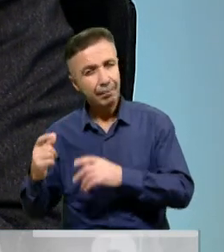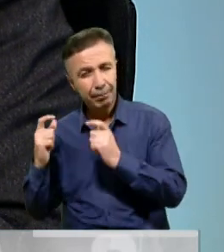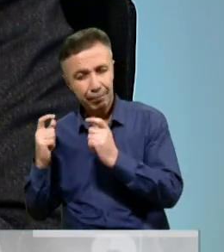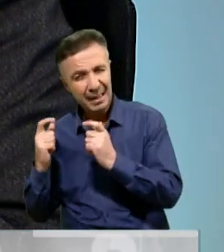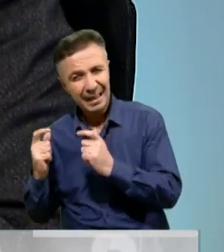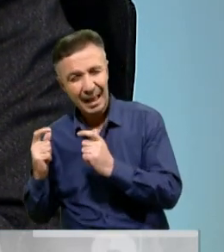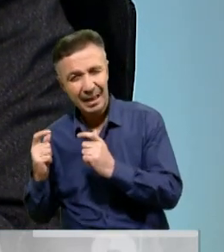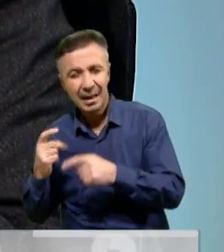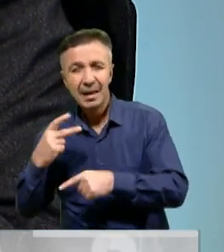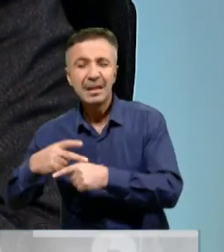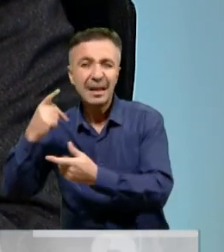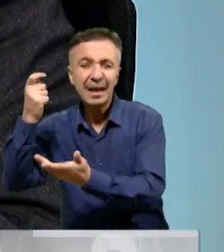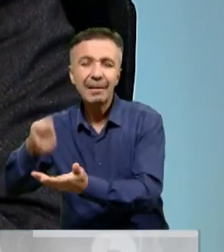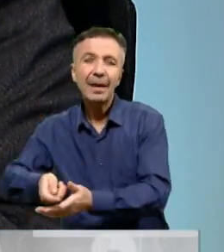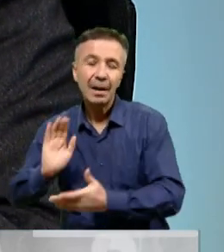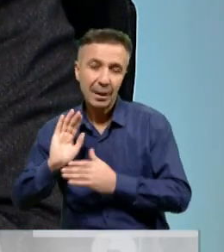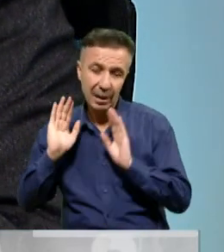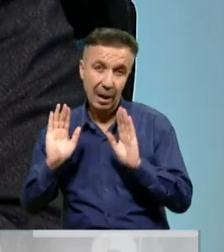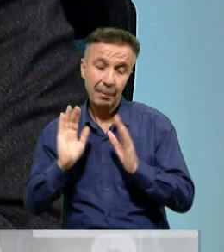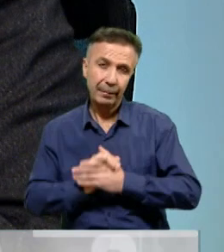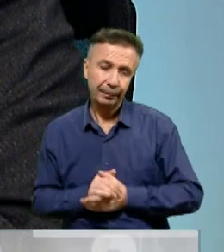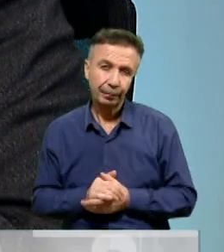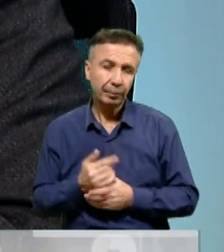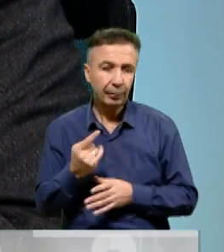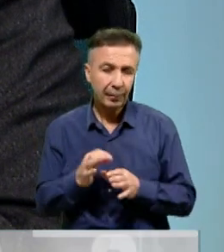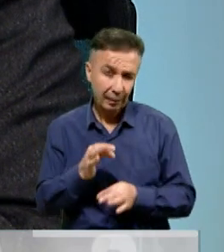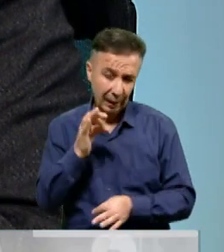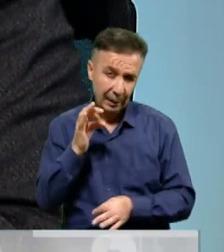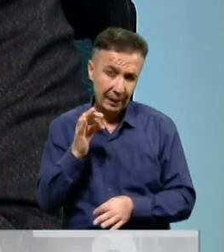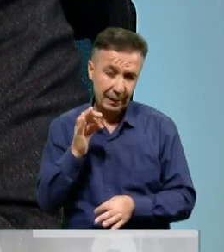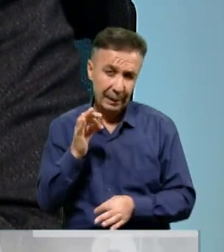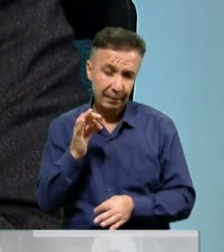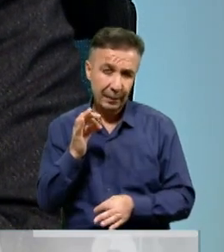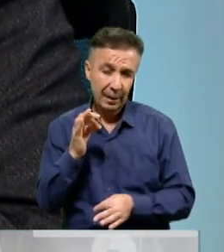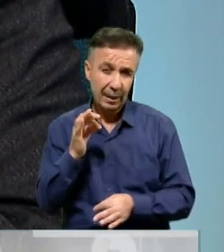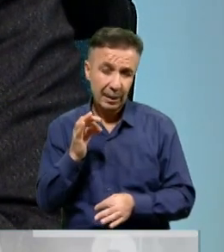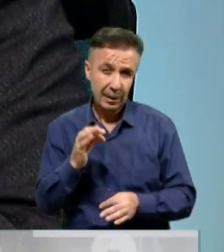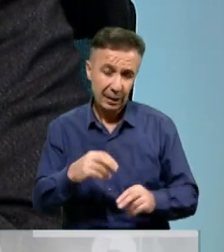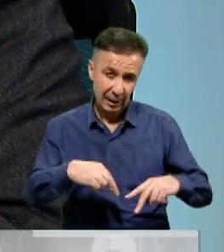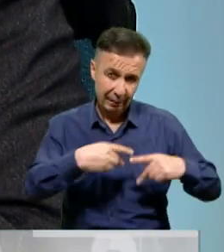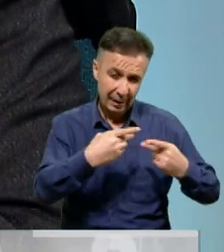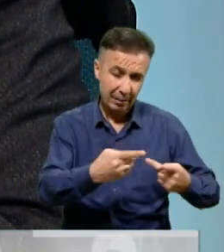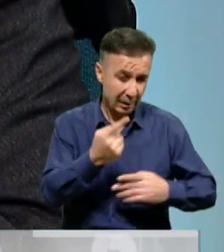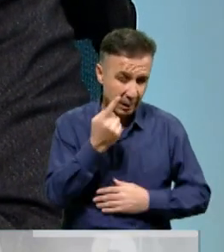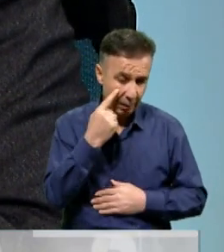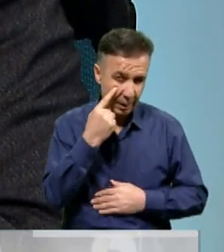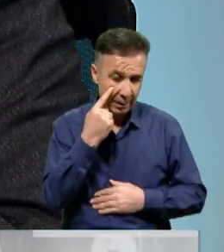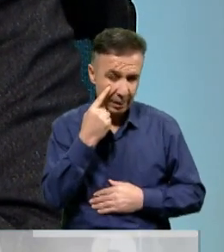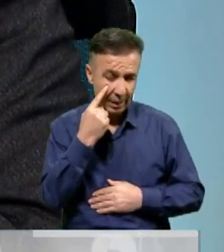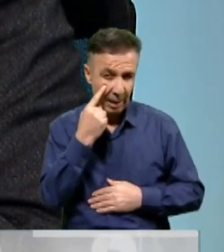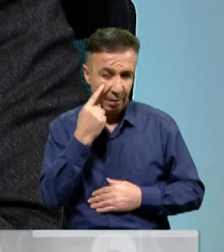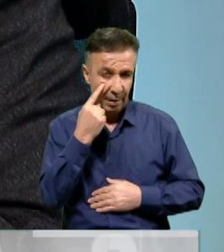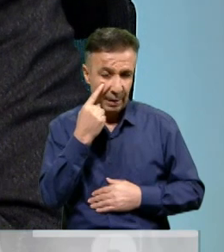tabi değildir. Ama bu bir şekilde kişiye temlik edilmişse, yani devletin elinden